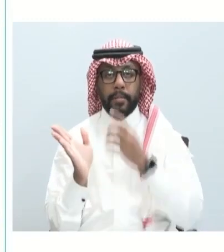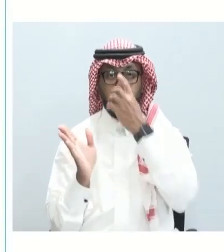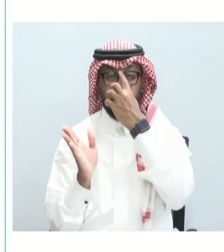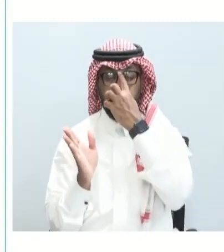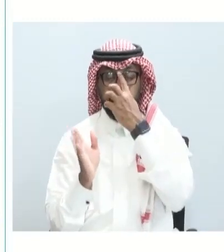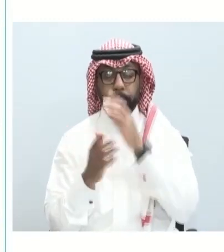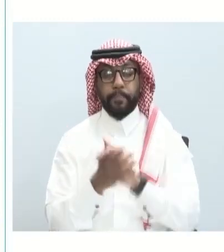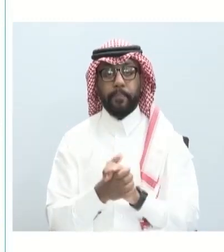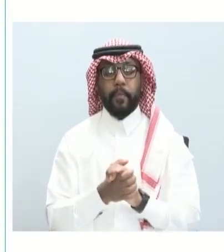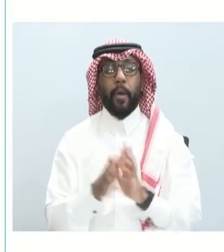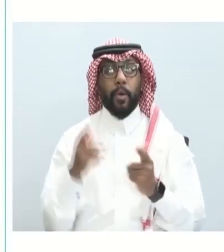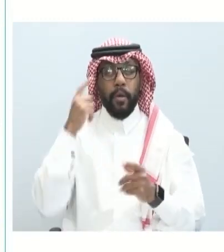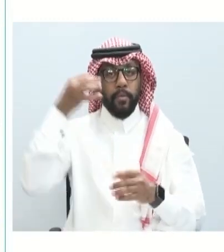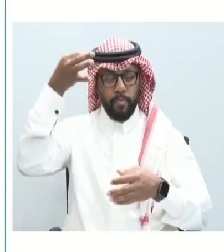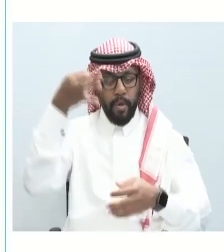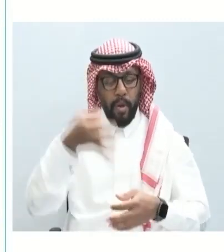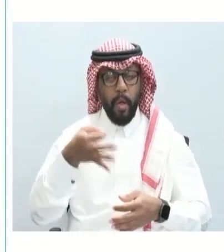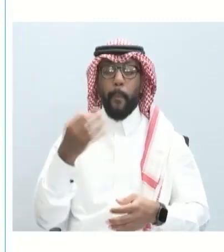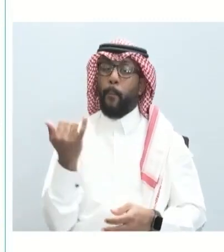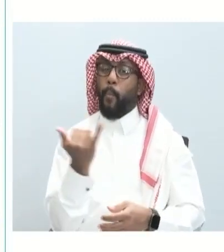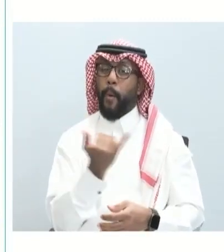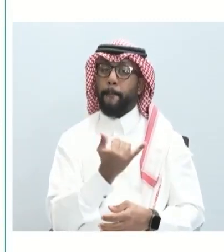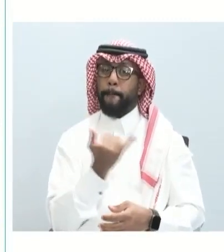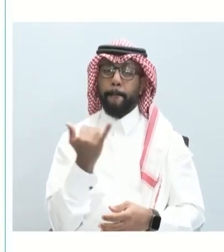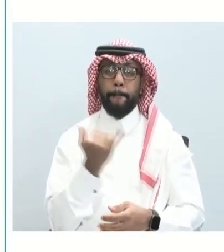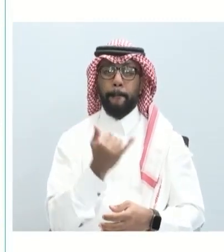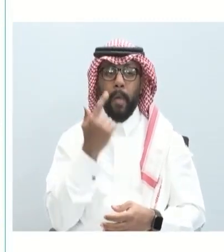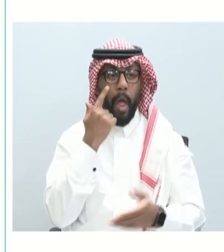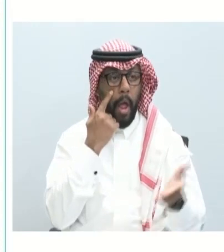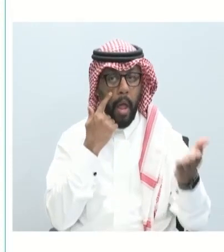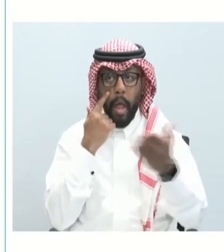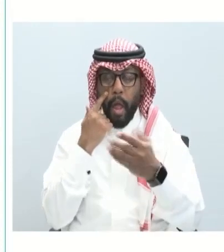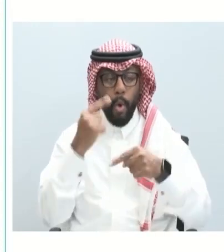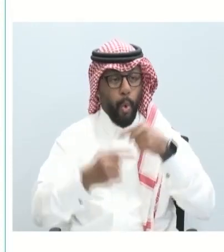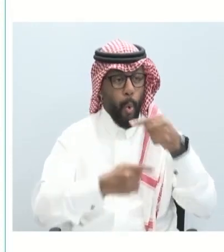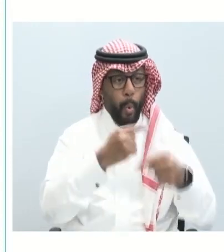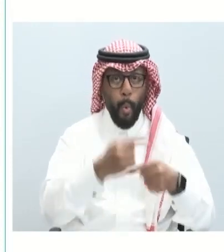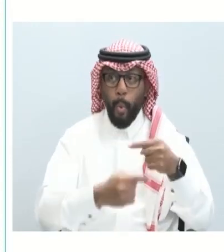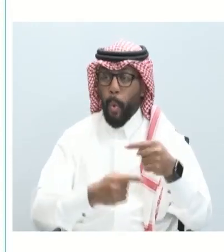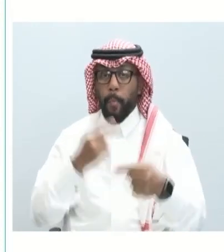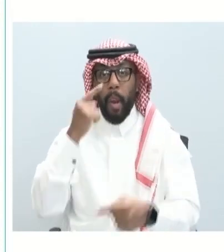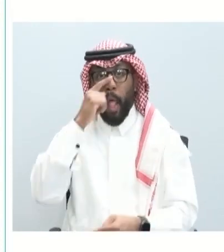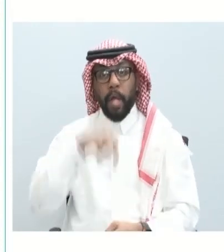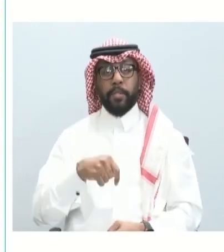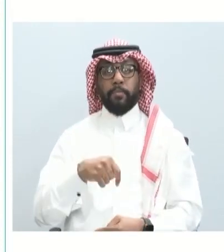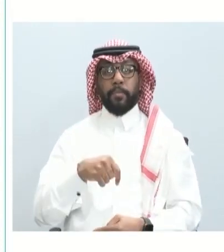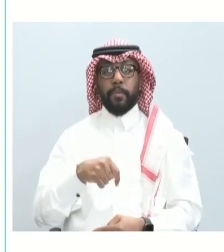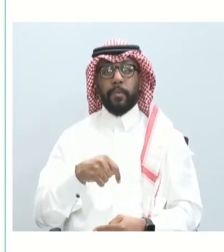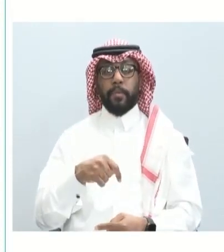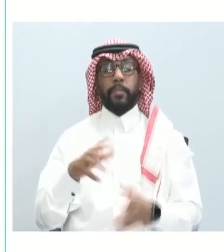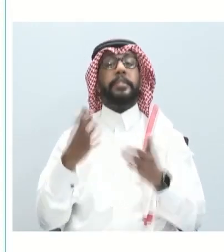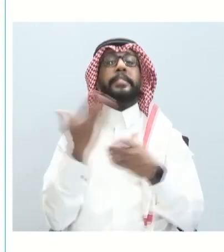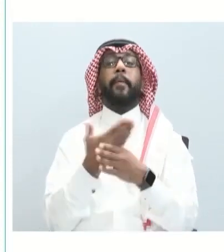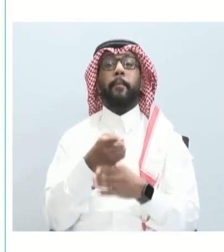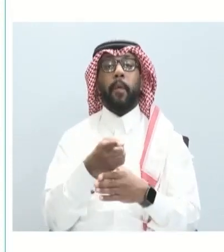ان الاستدلال منطقي مهم في الحياه اليوميه نعيد برهن من القصه السابقه على ان